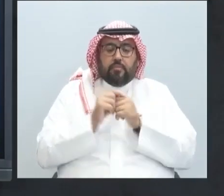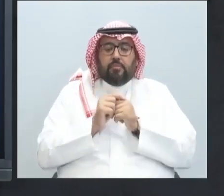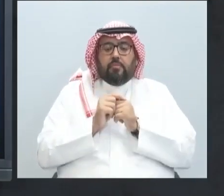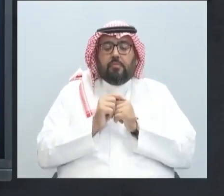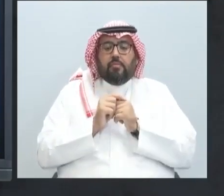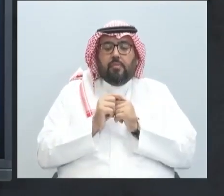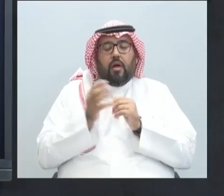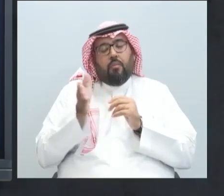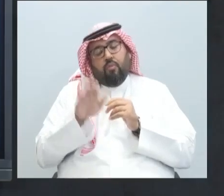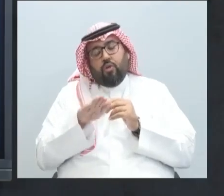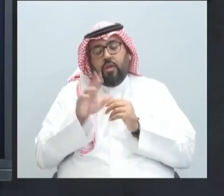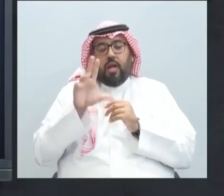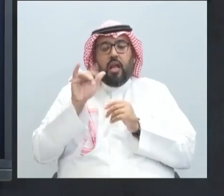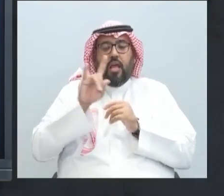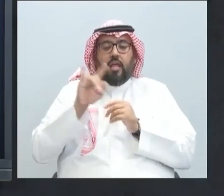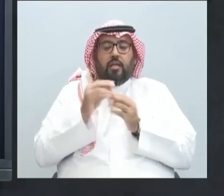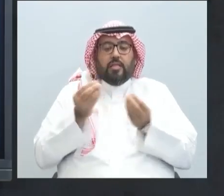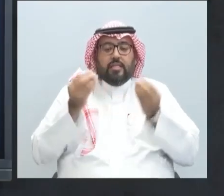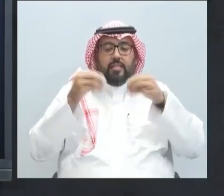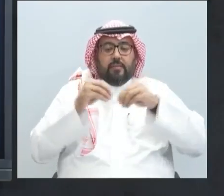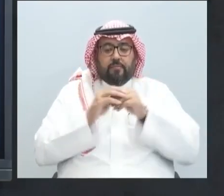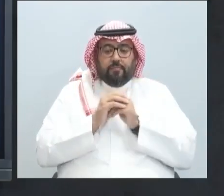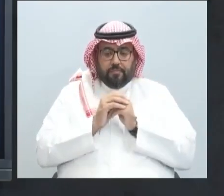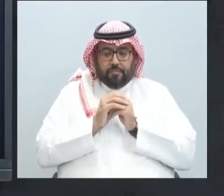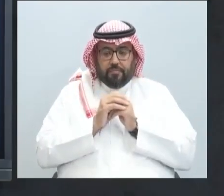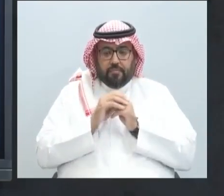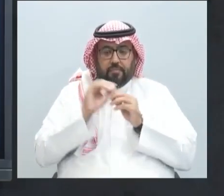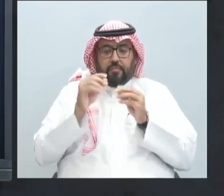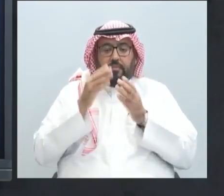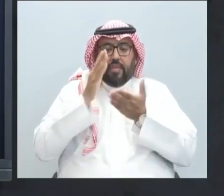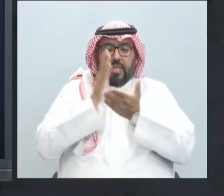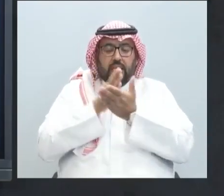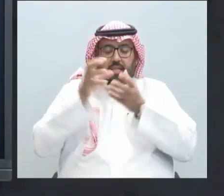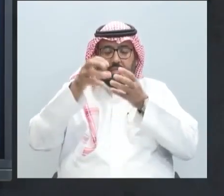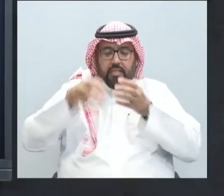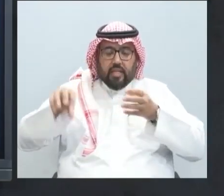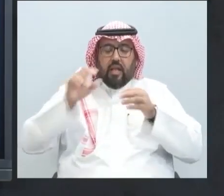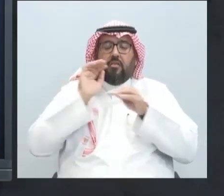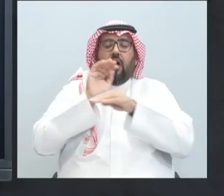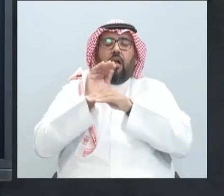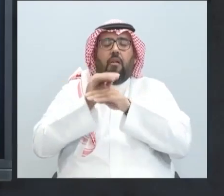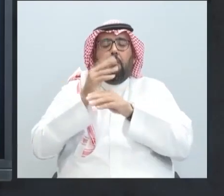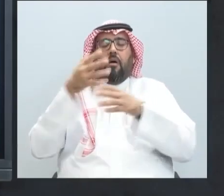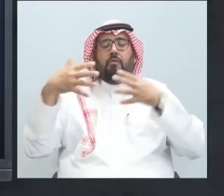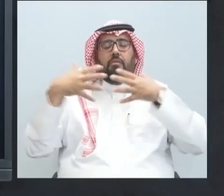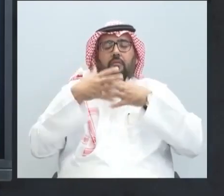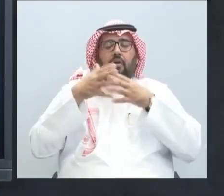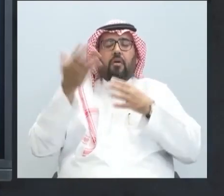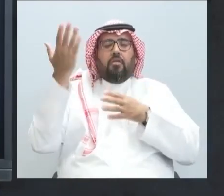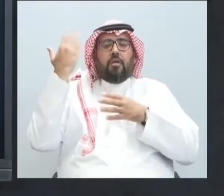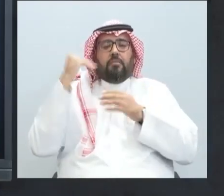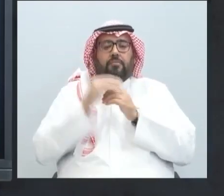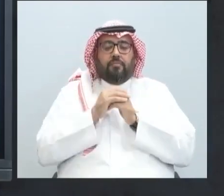اما ان تموت هذه الخلايا او تتوقف عن النمو او تتجه هذه الخليه لتنقسم ايضا علقنا وذكرنا واتفقنا في درسنا ما قبل